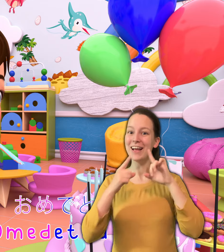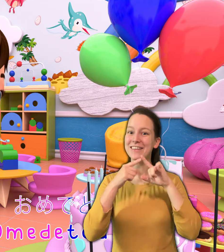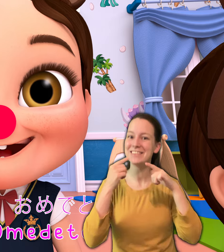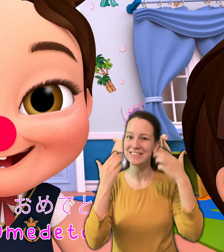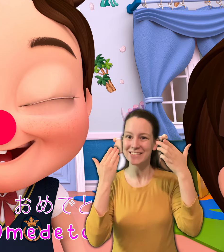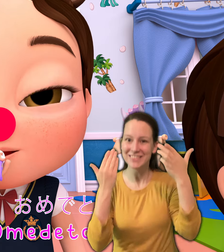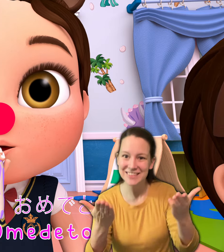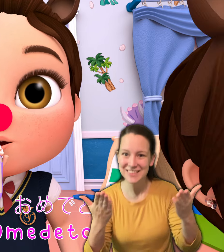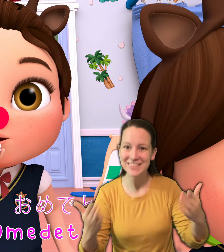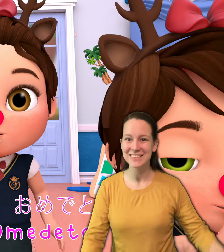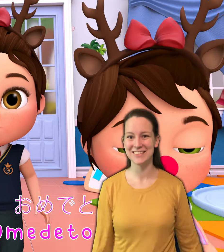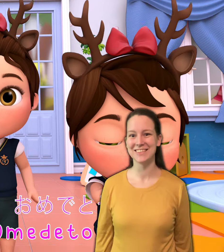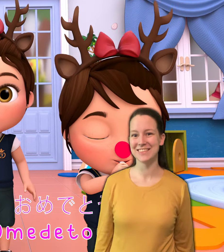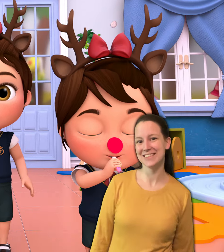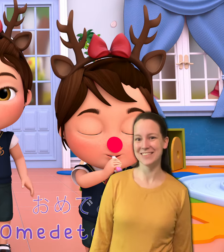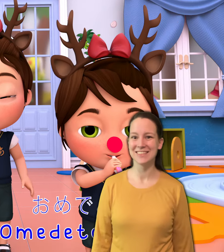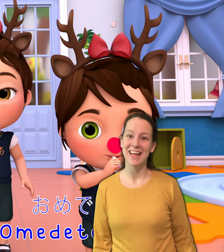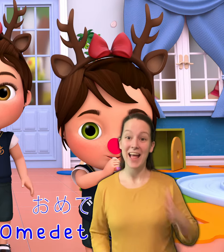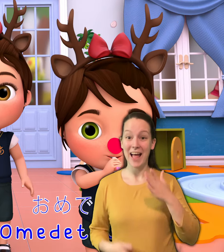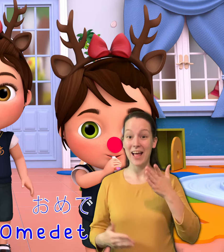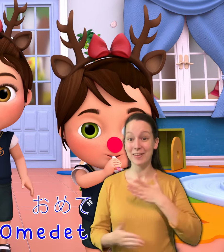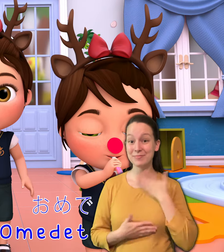誕生日おめでとう